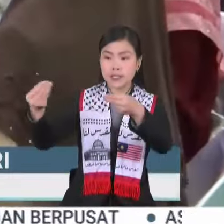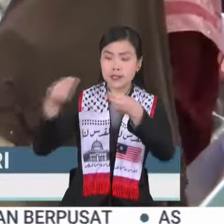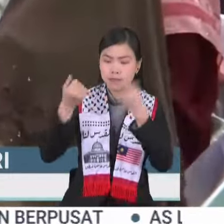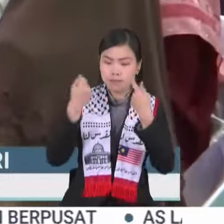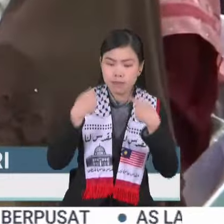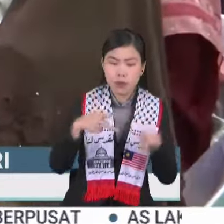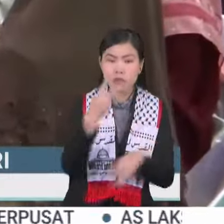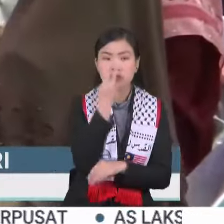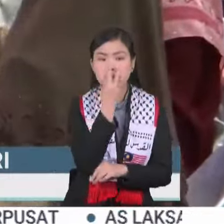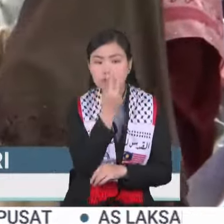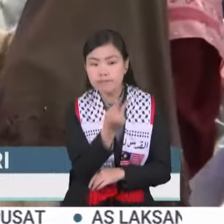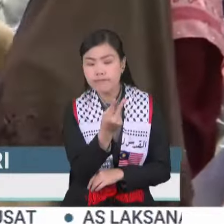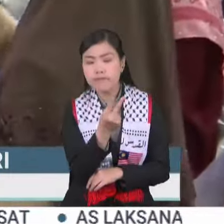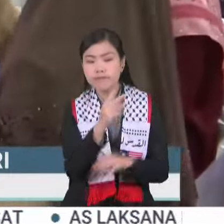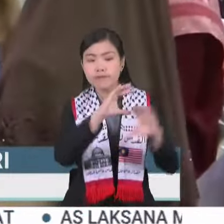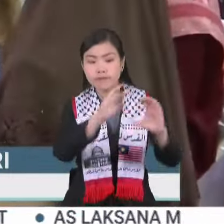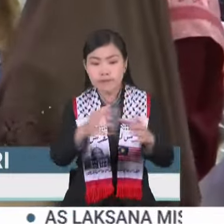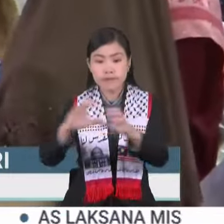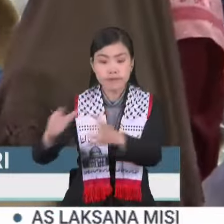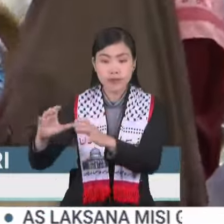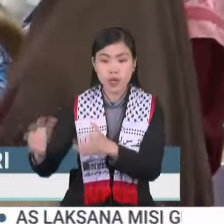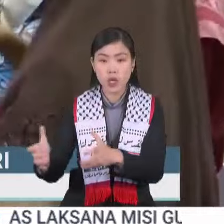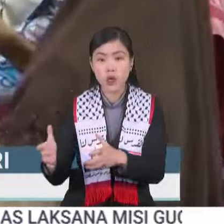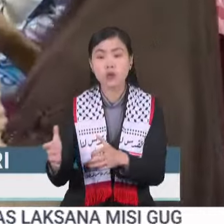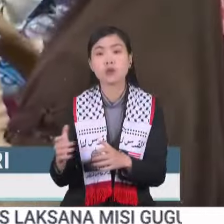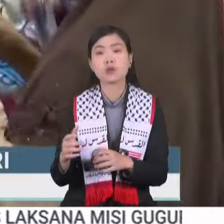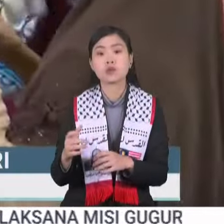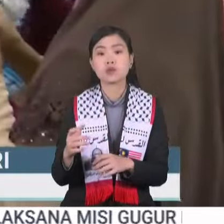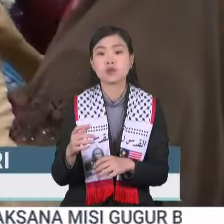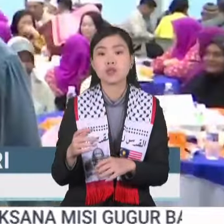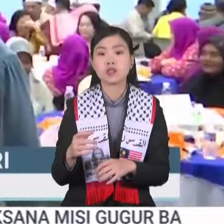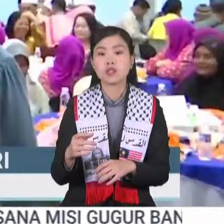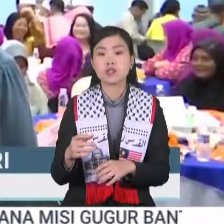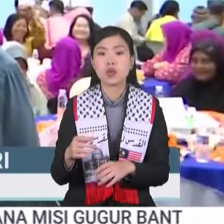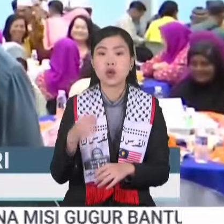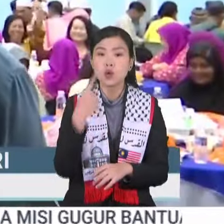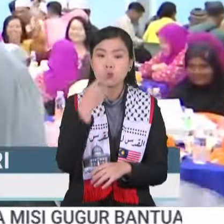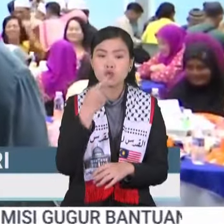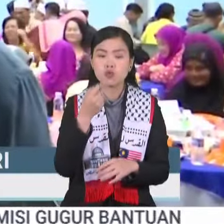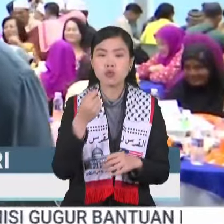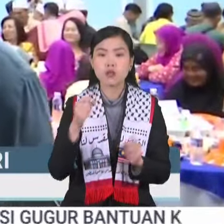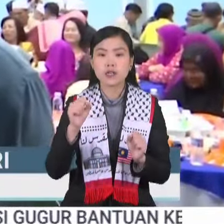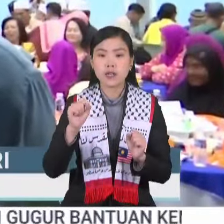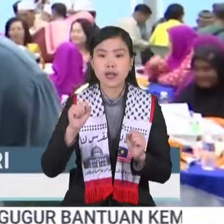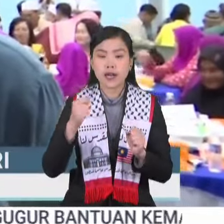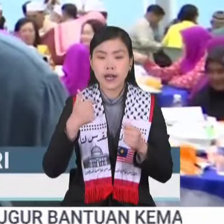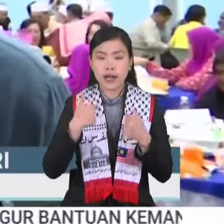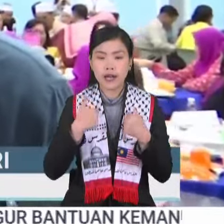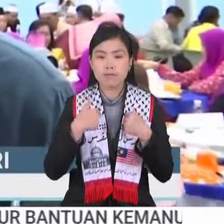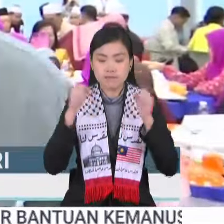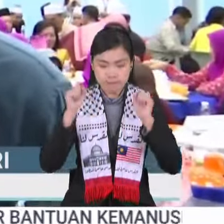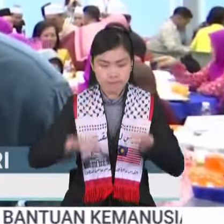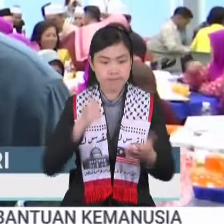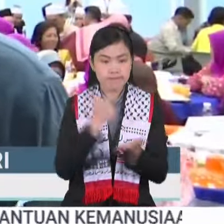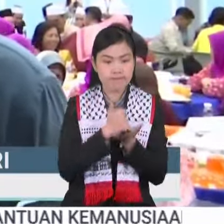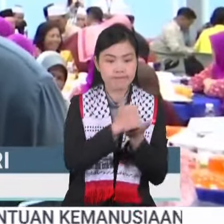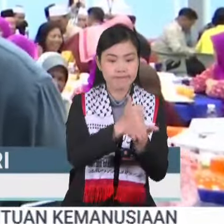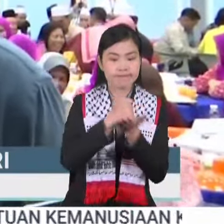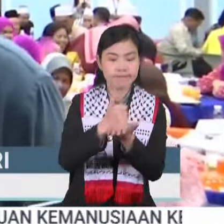review and take look golongangolongan Which of the opportunity yang saya boleh tolong